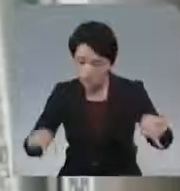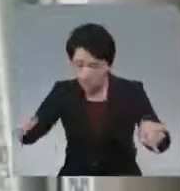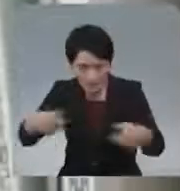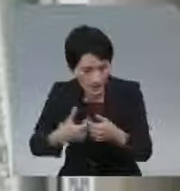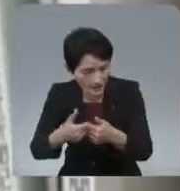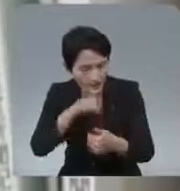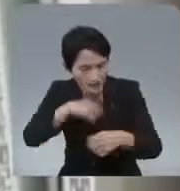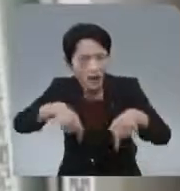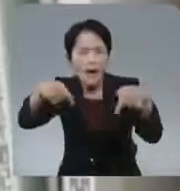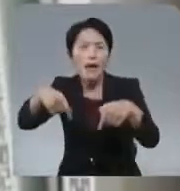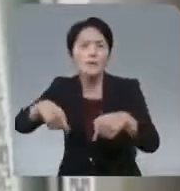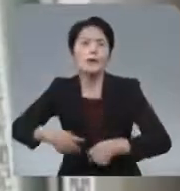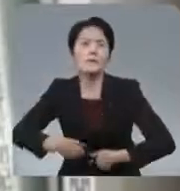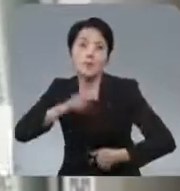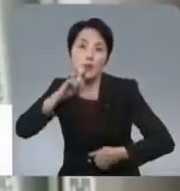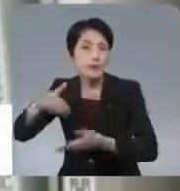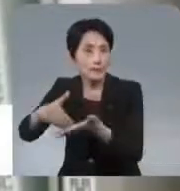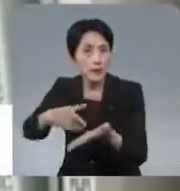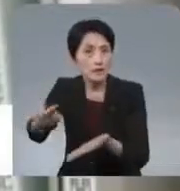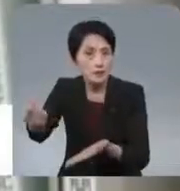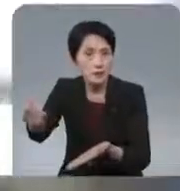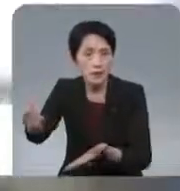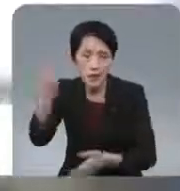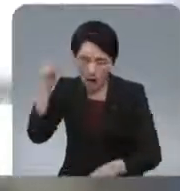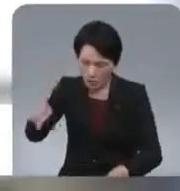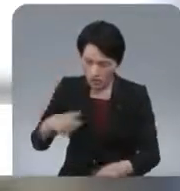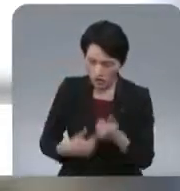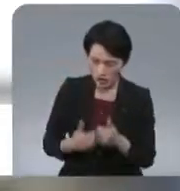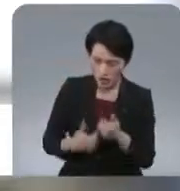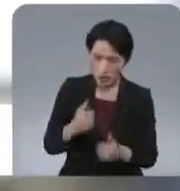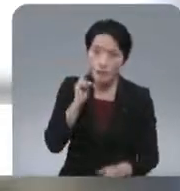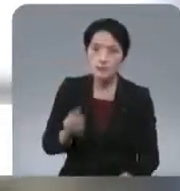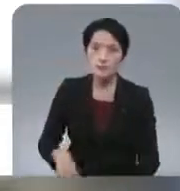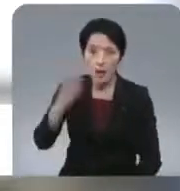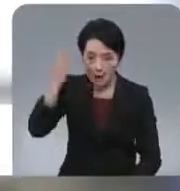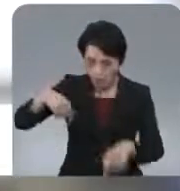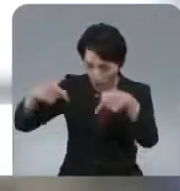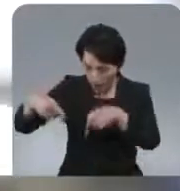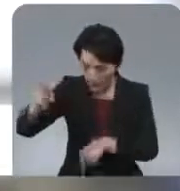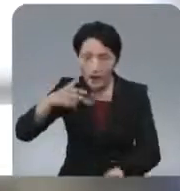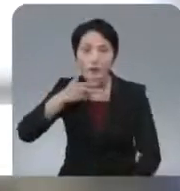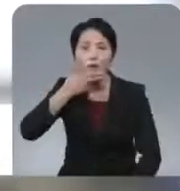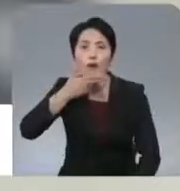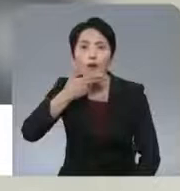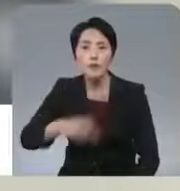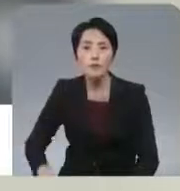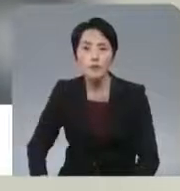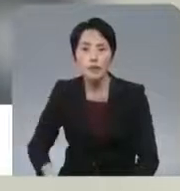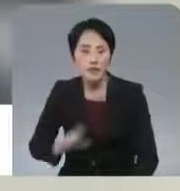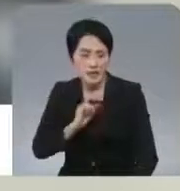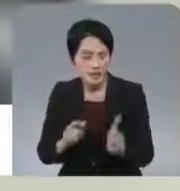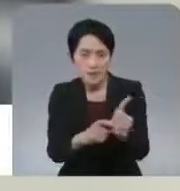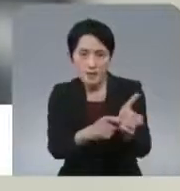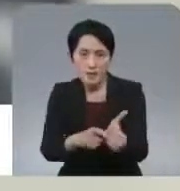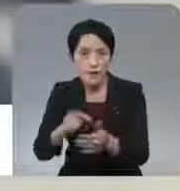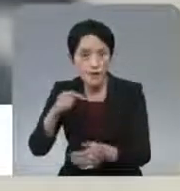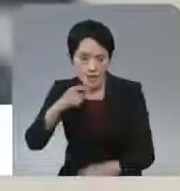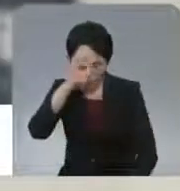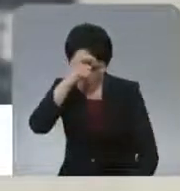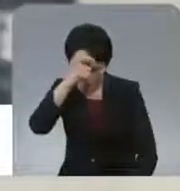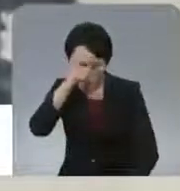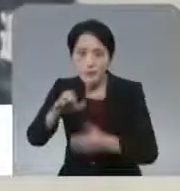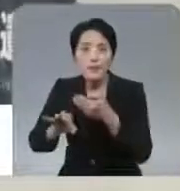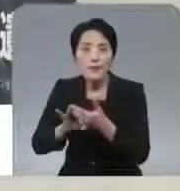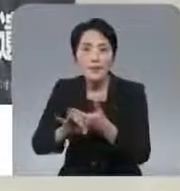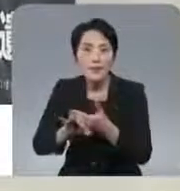Bản đưa tin chính phủ nước này sẽ hoãn việc đề cử chính thức lên Unesco được biết chính phủ Tokyo nhận định xu đề cử mẫu xe